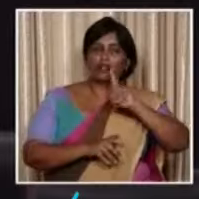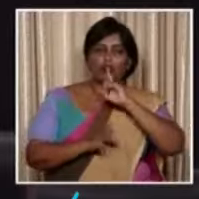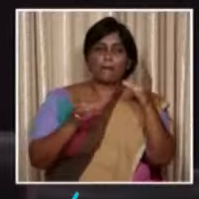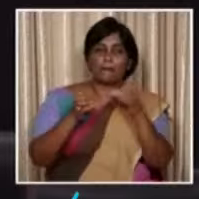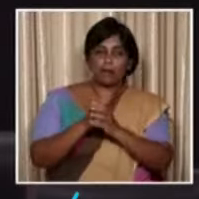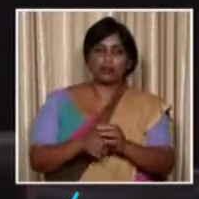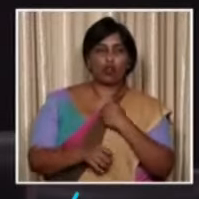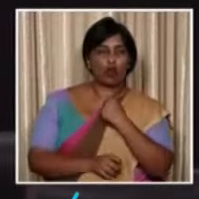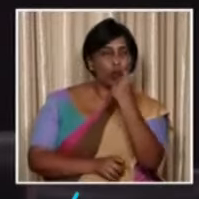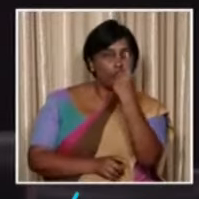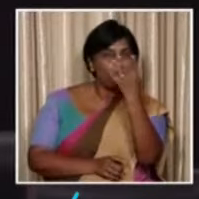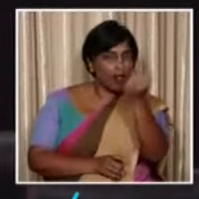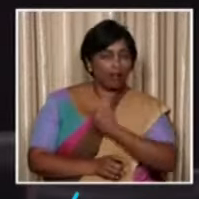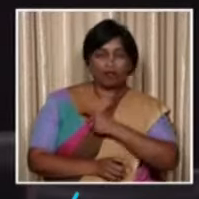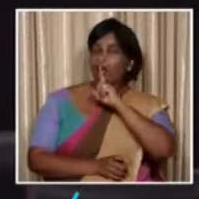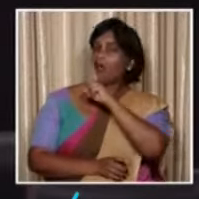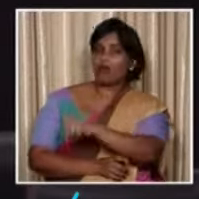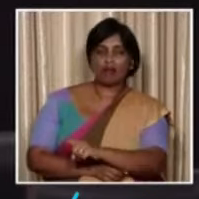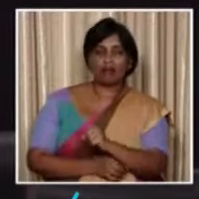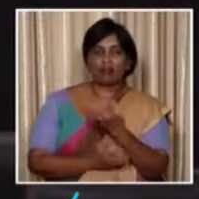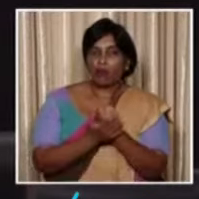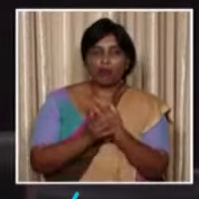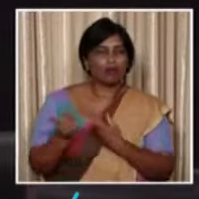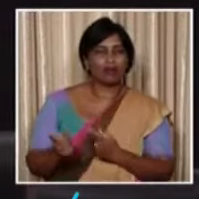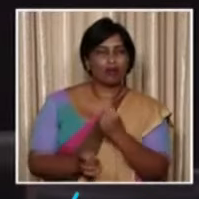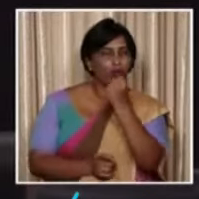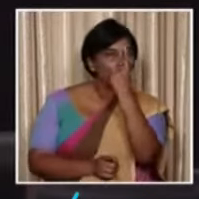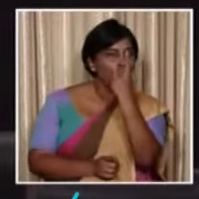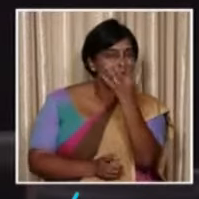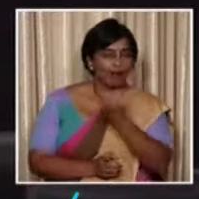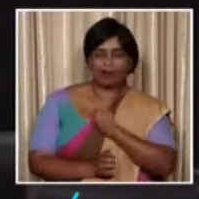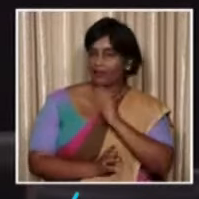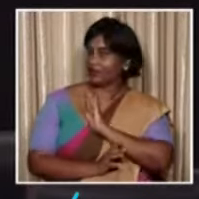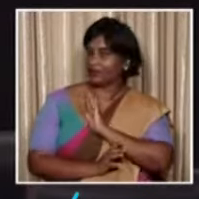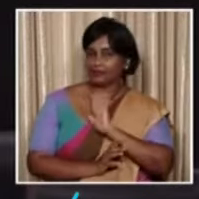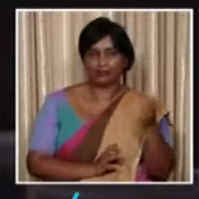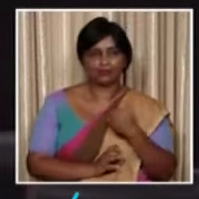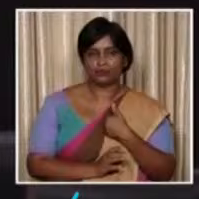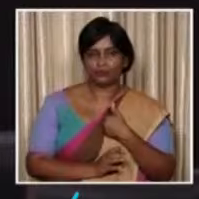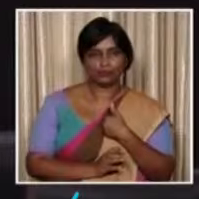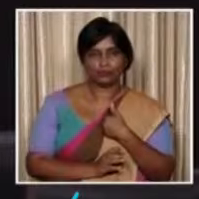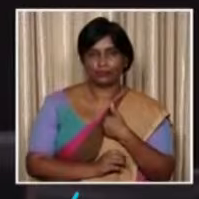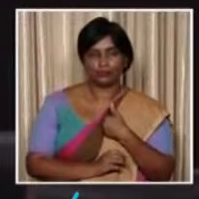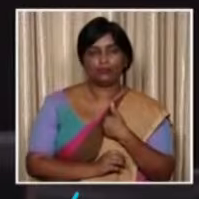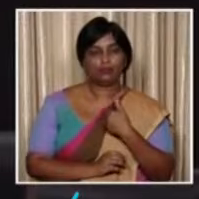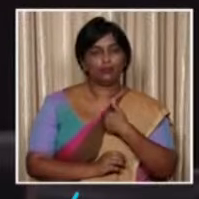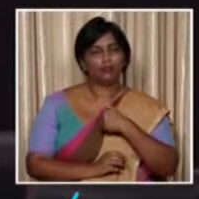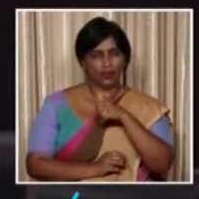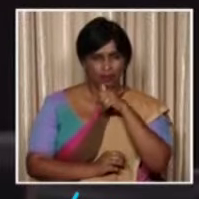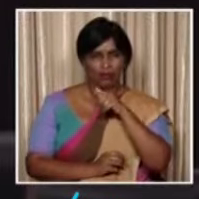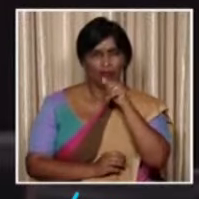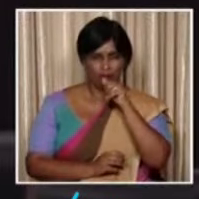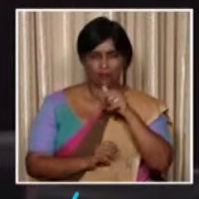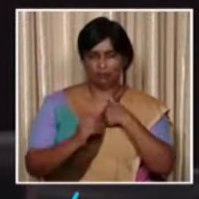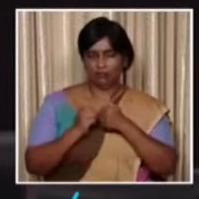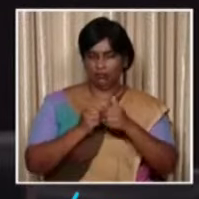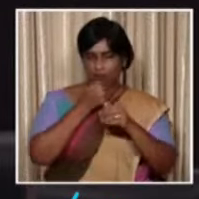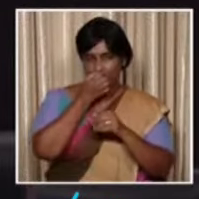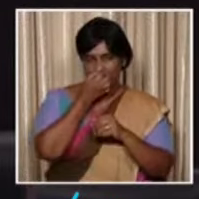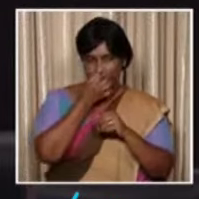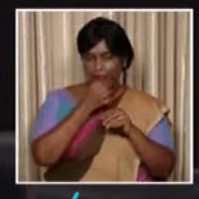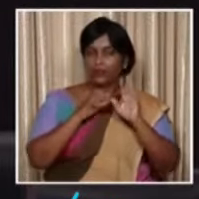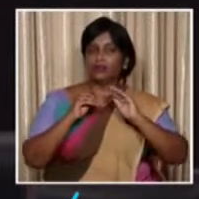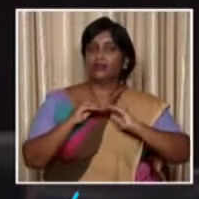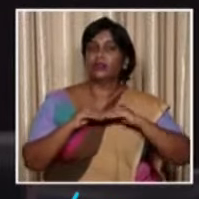පක්ෂෙම මම එක රුපියලක් අරන් තියනවාද කියලා එක රුපියලක් අරන් නැහැ කතානායකතුමා මම මේක එන්න මේ ප්‍රවේශයට